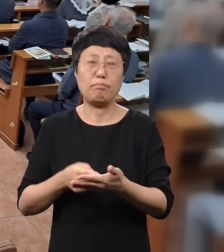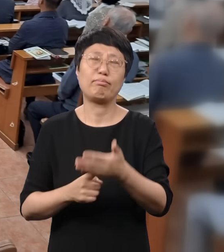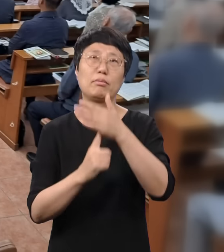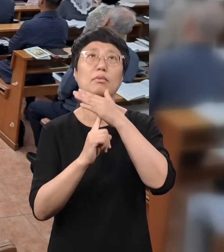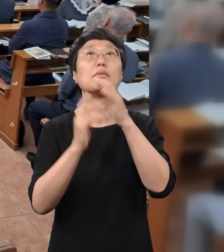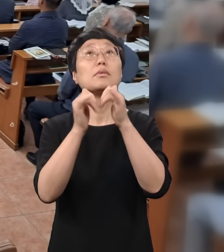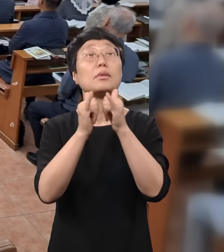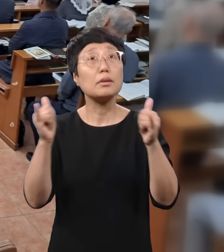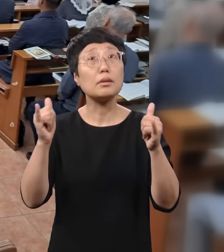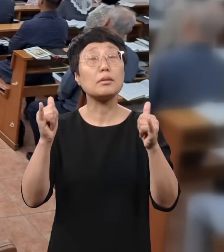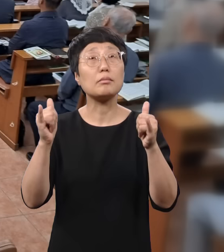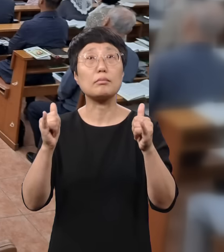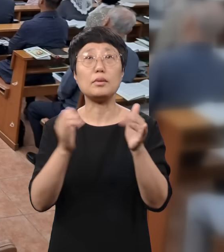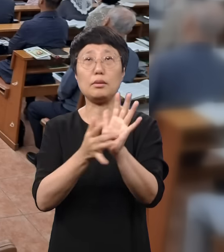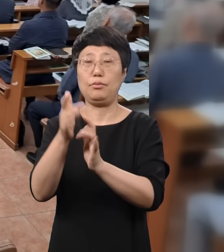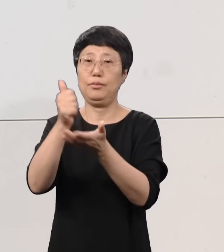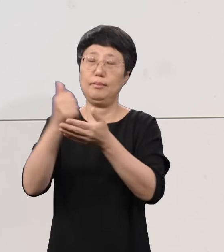나누어 주고